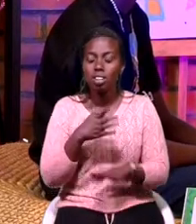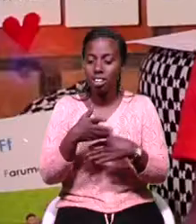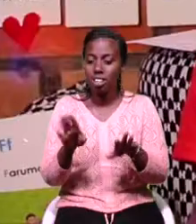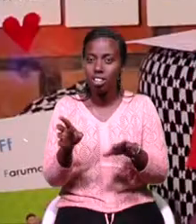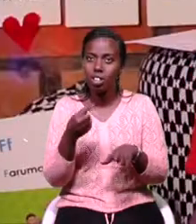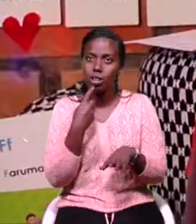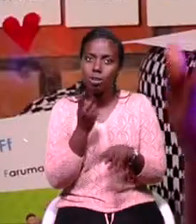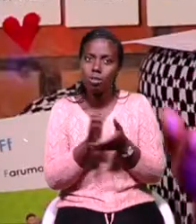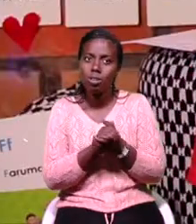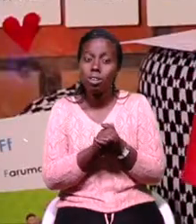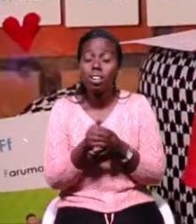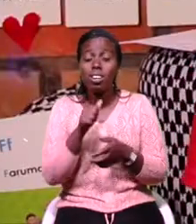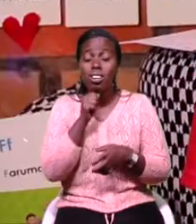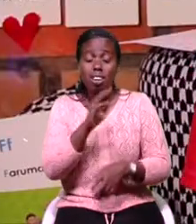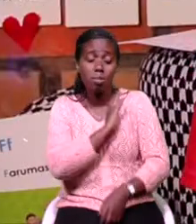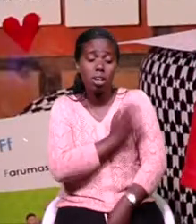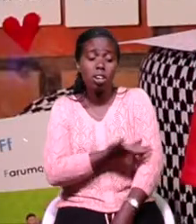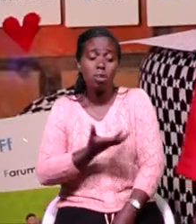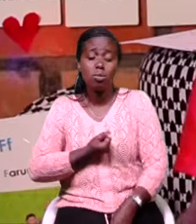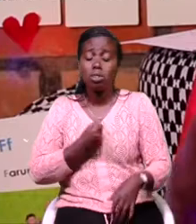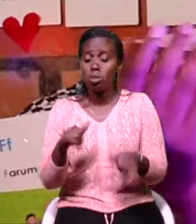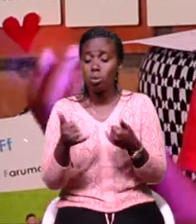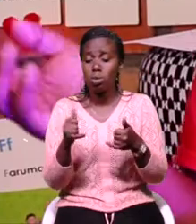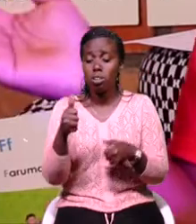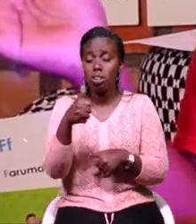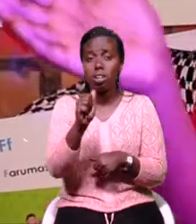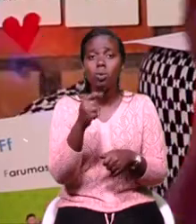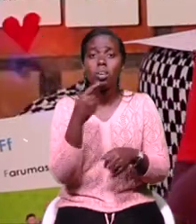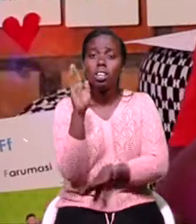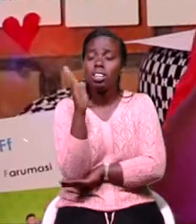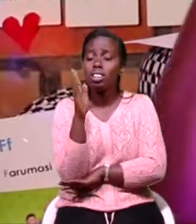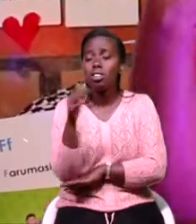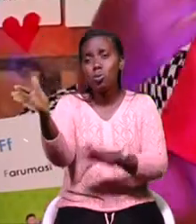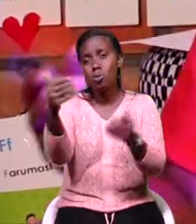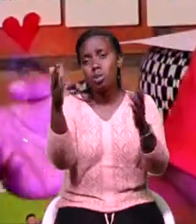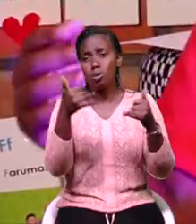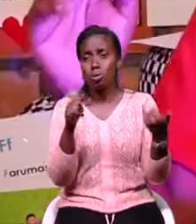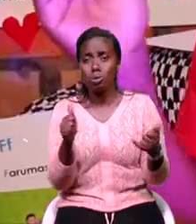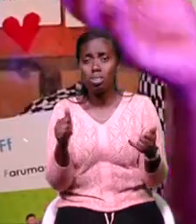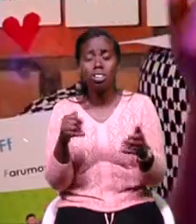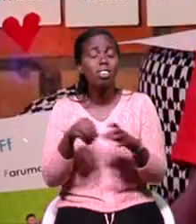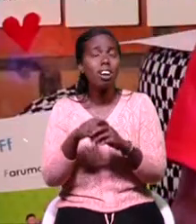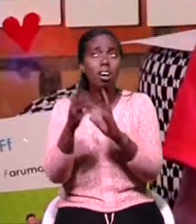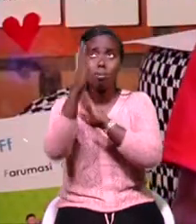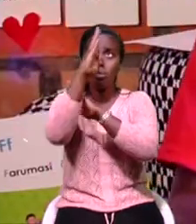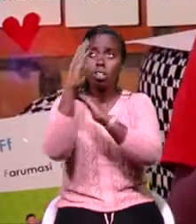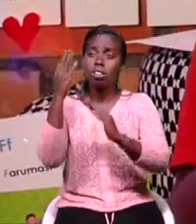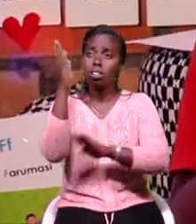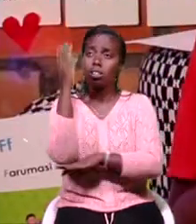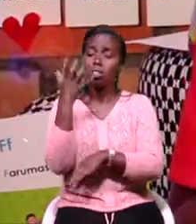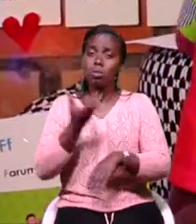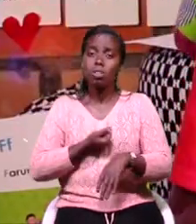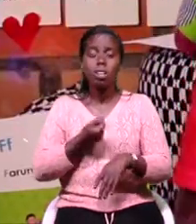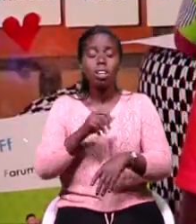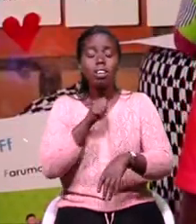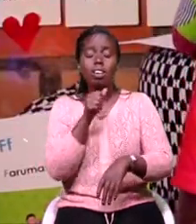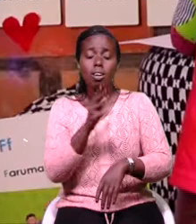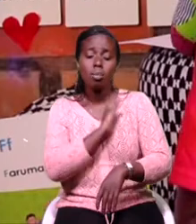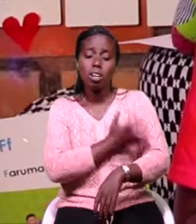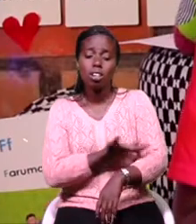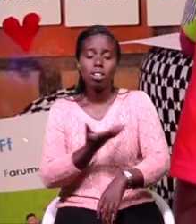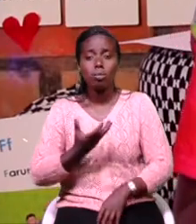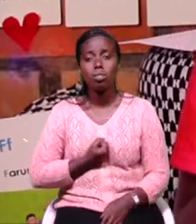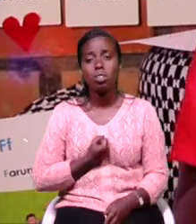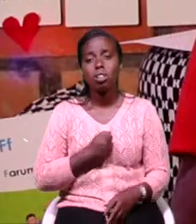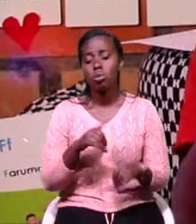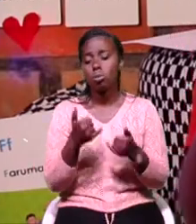ati nta mbaraga mfite zo gukinana nawe igiti cyaramubonye ati ngwino dukine nta mashami mfite ariko ngwino dukine ati nta mbaraga mfite zo gukinana